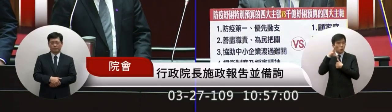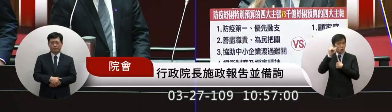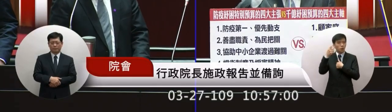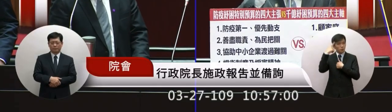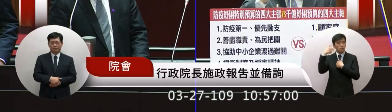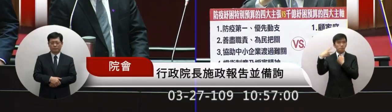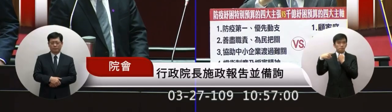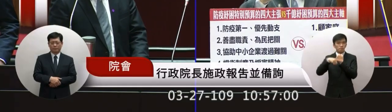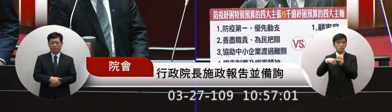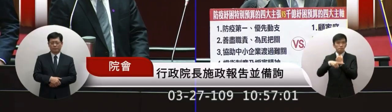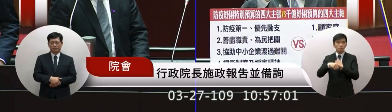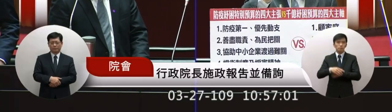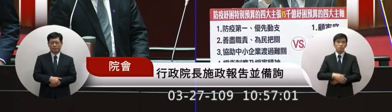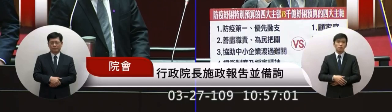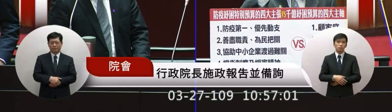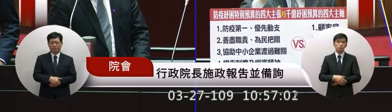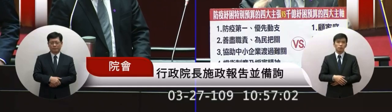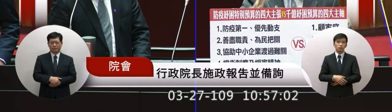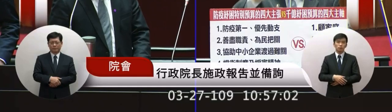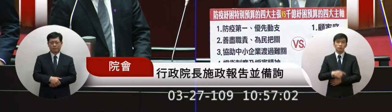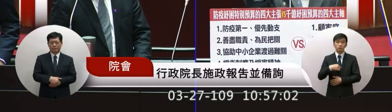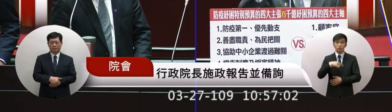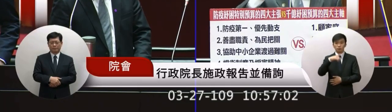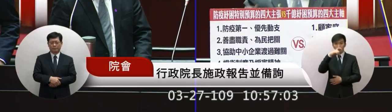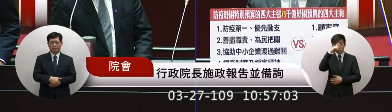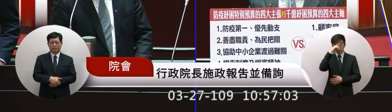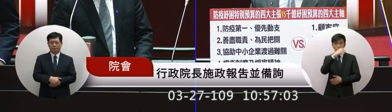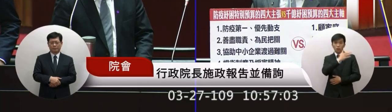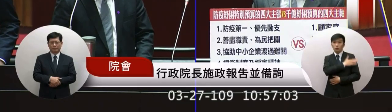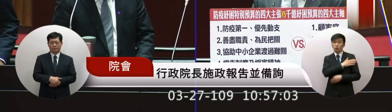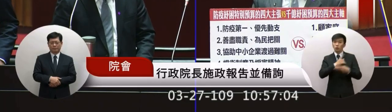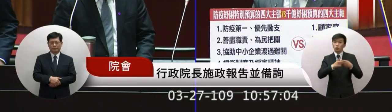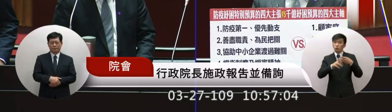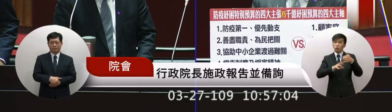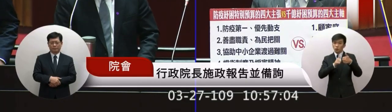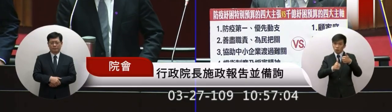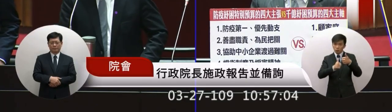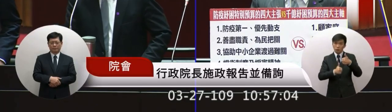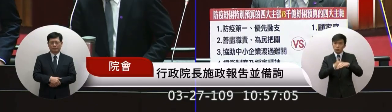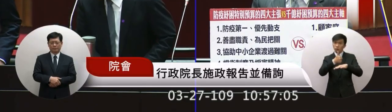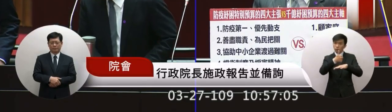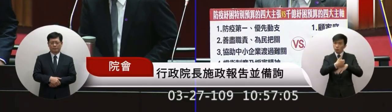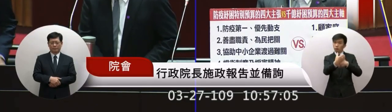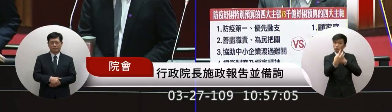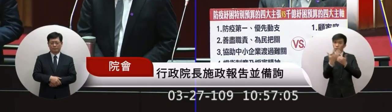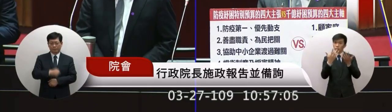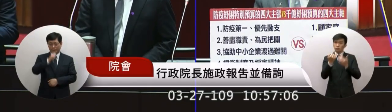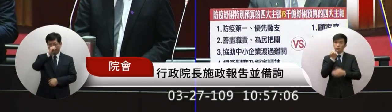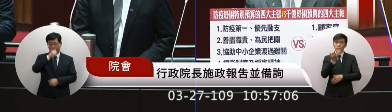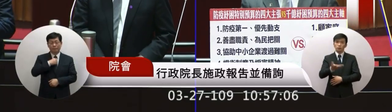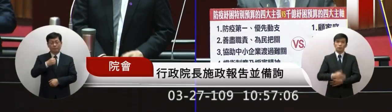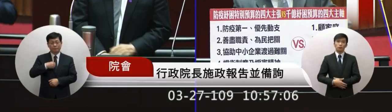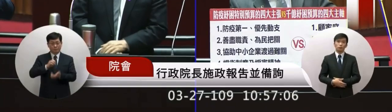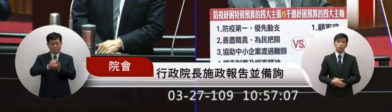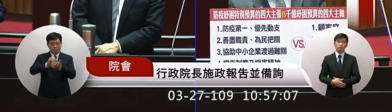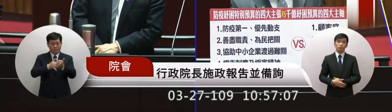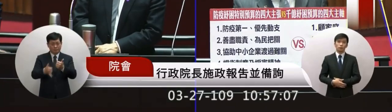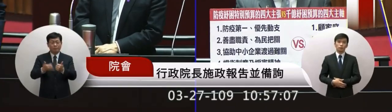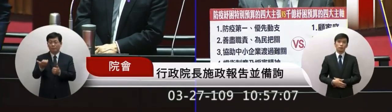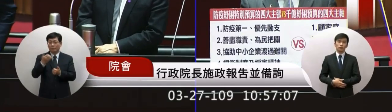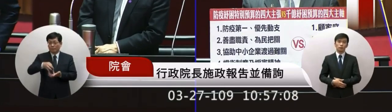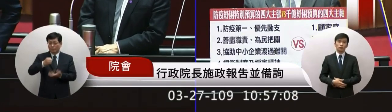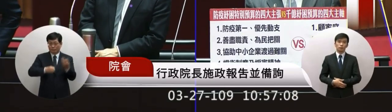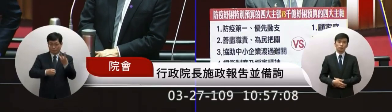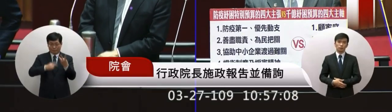啦？我希望讲陈主任，你今仔日是不是你六家你会当来做一个答复？ 是啦，委员报告，你谈